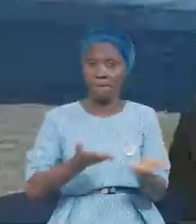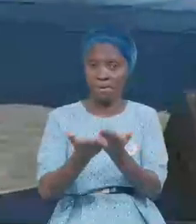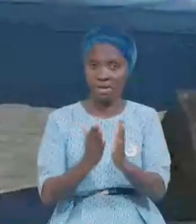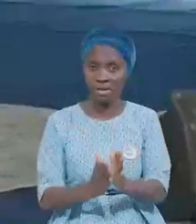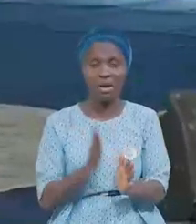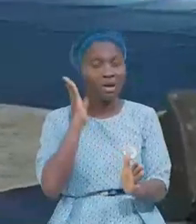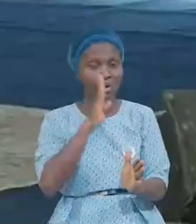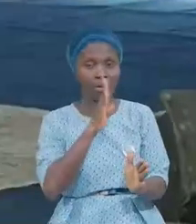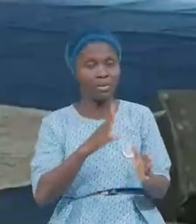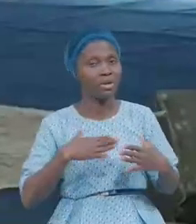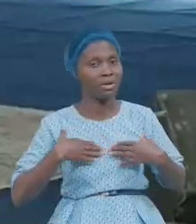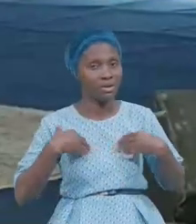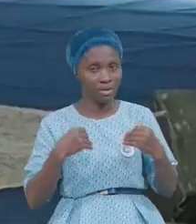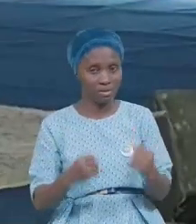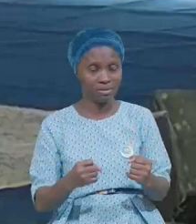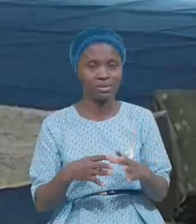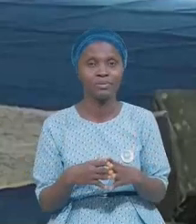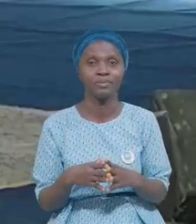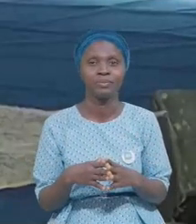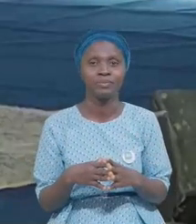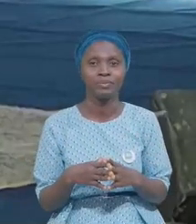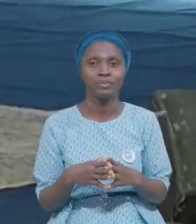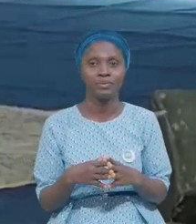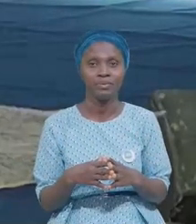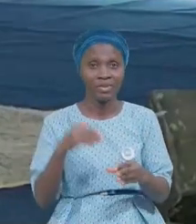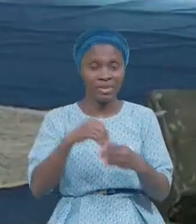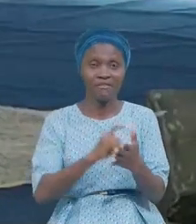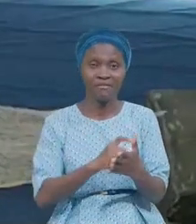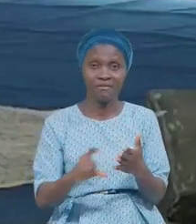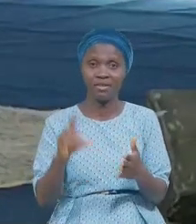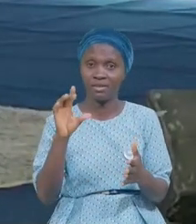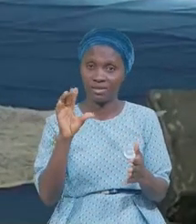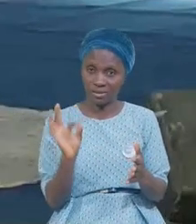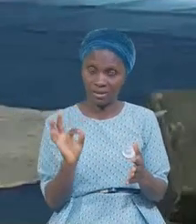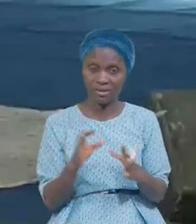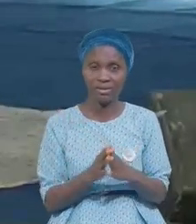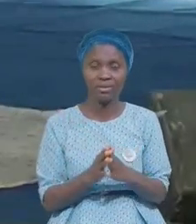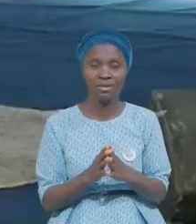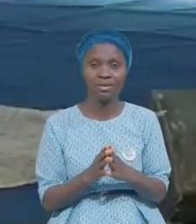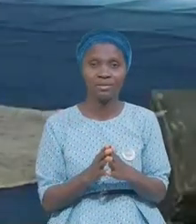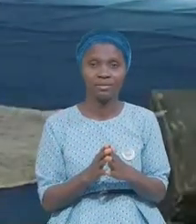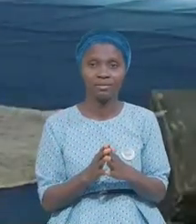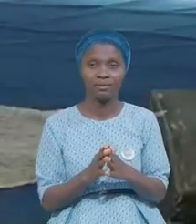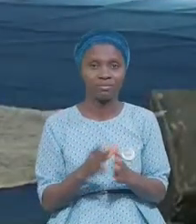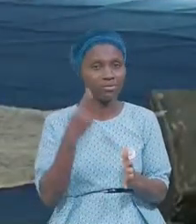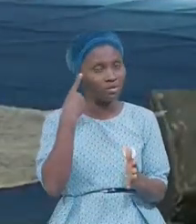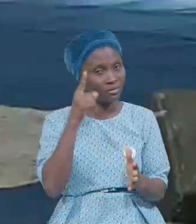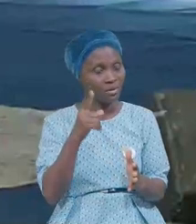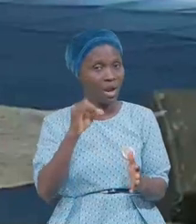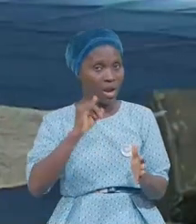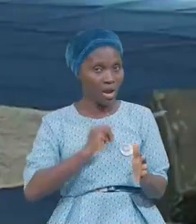sera guéri. Voyez le verset 9. Dans le verset 9, car moi qui